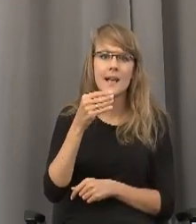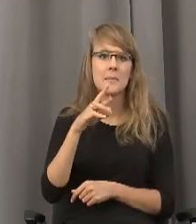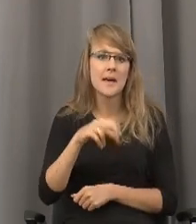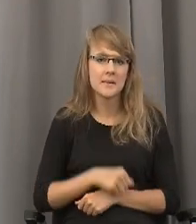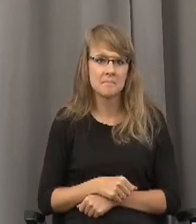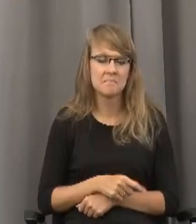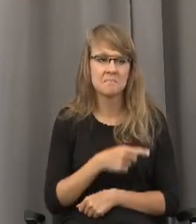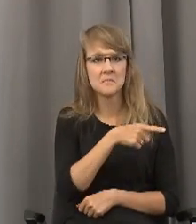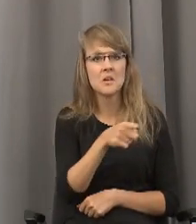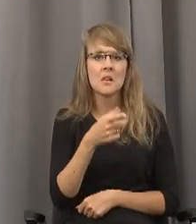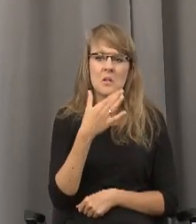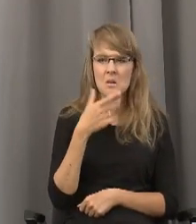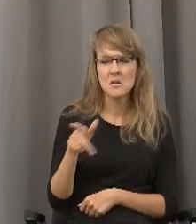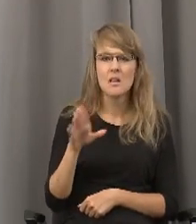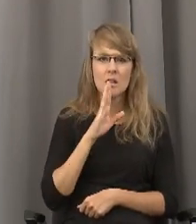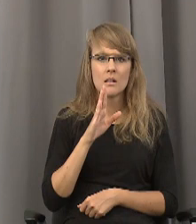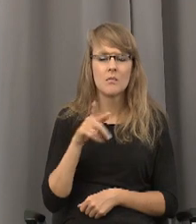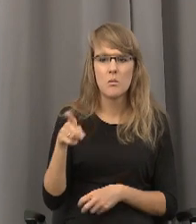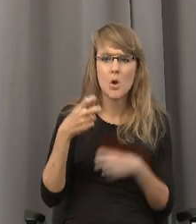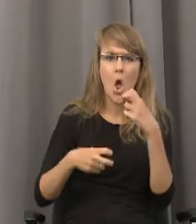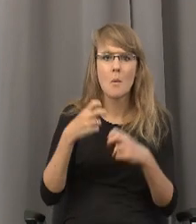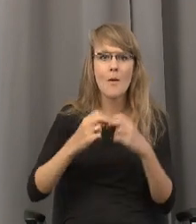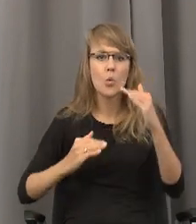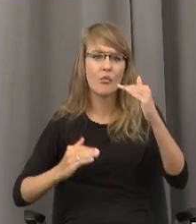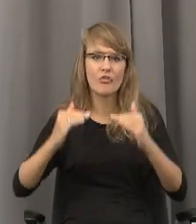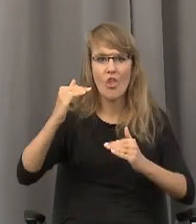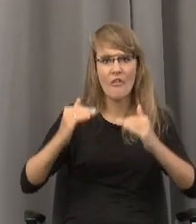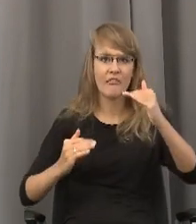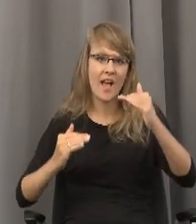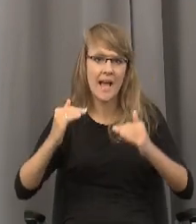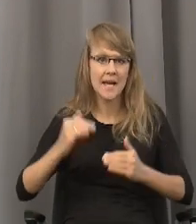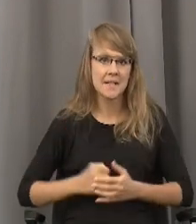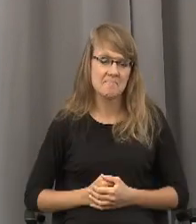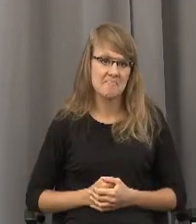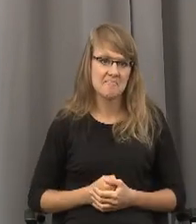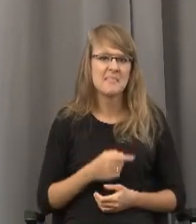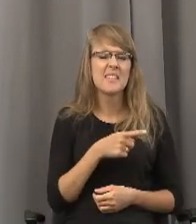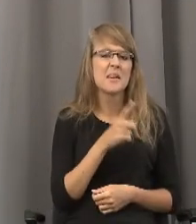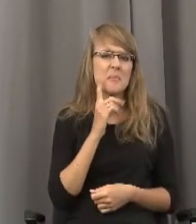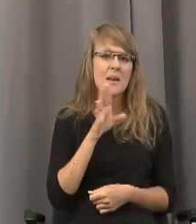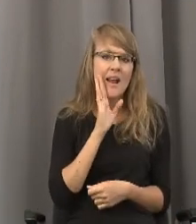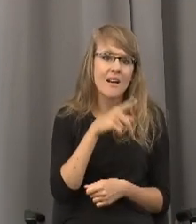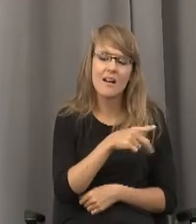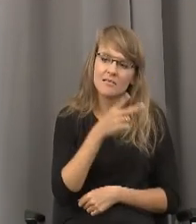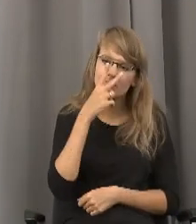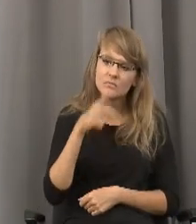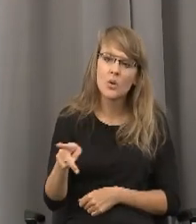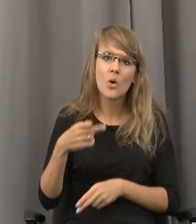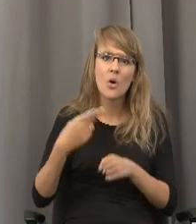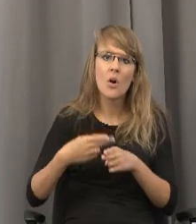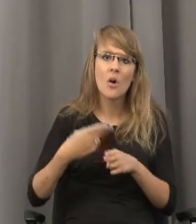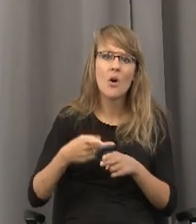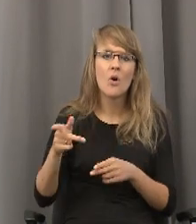zaburzenie równowagi. Przypuszczamy, że osoby ankietowane spotkały się z chorym wtedy, kiedy miał już